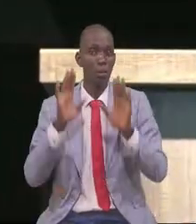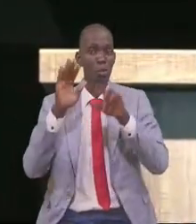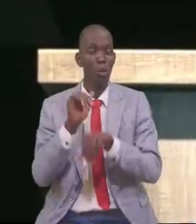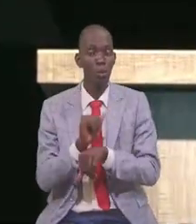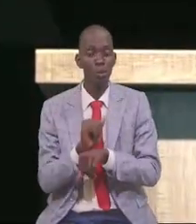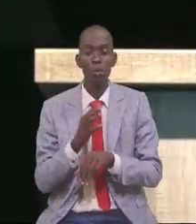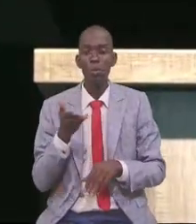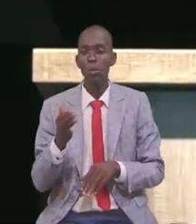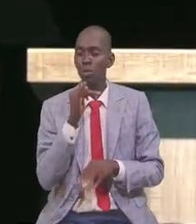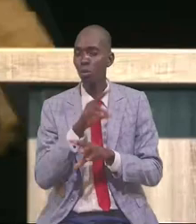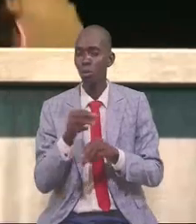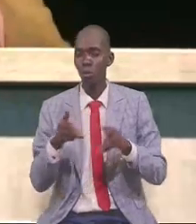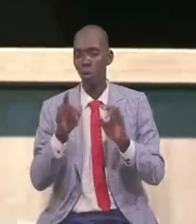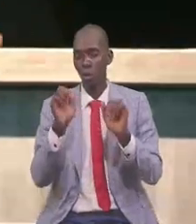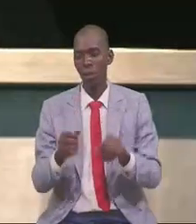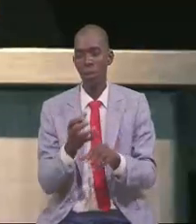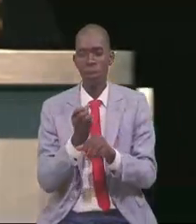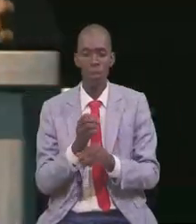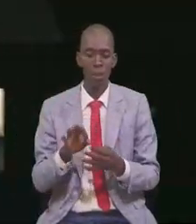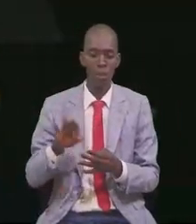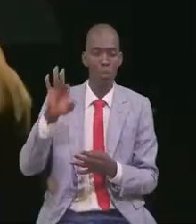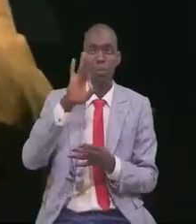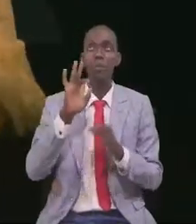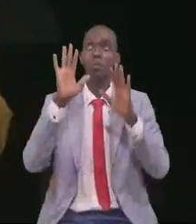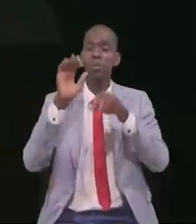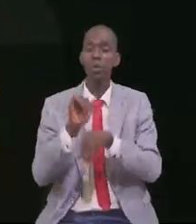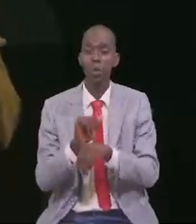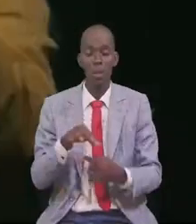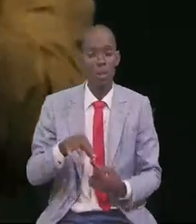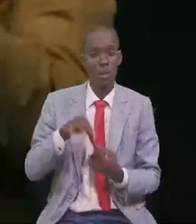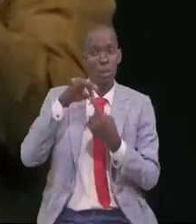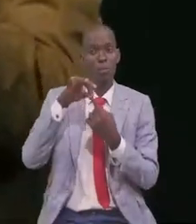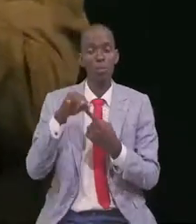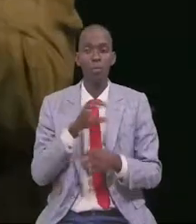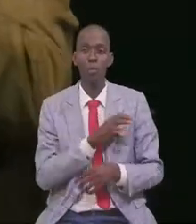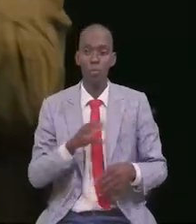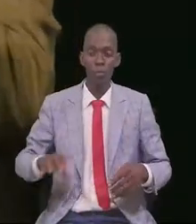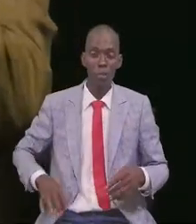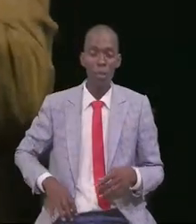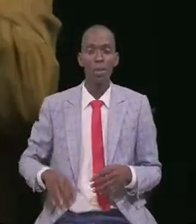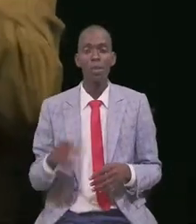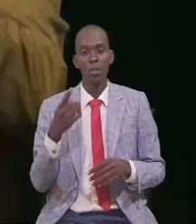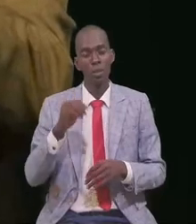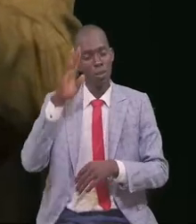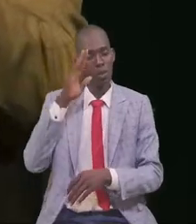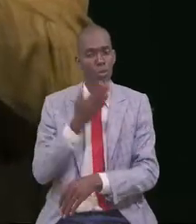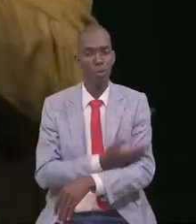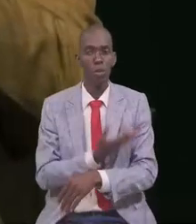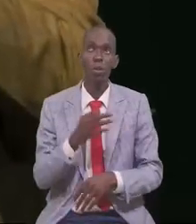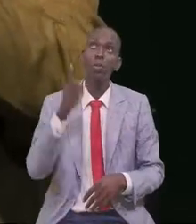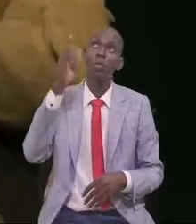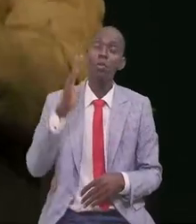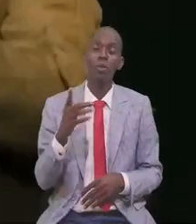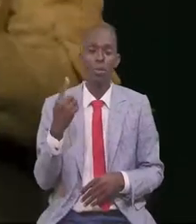miracle spirituel, sauf Christ, le Christ, le Fils de Dieu, le Messie,